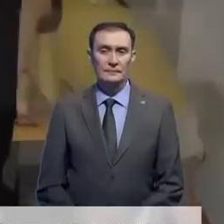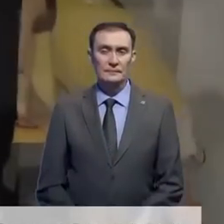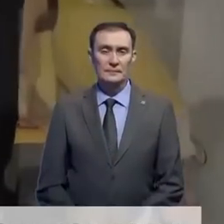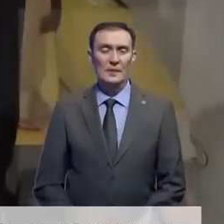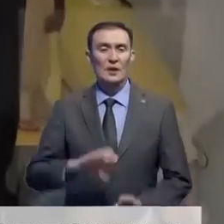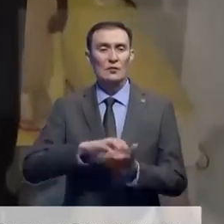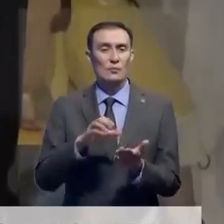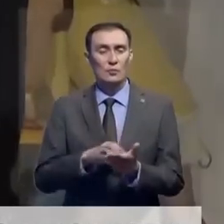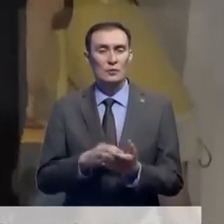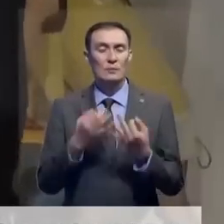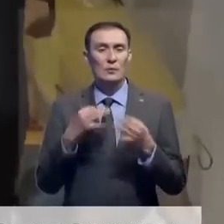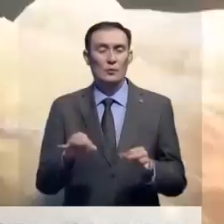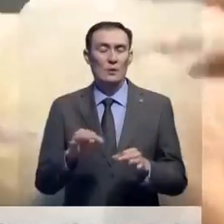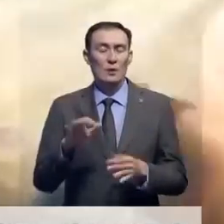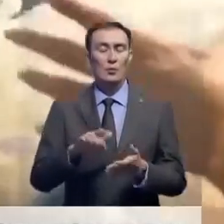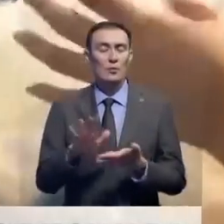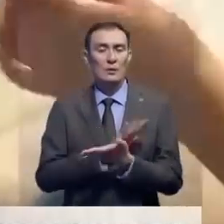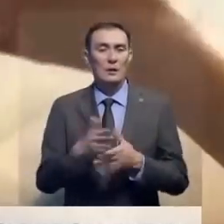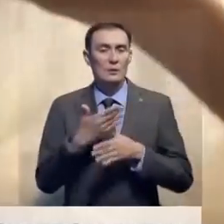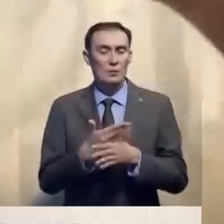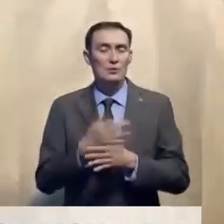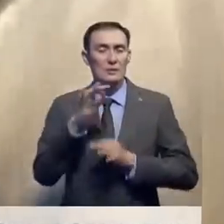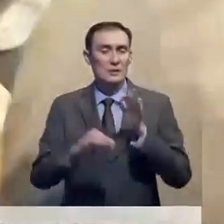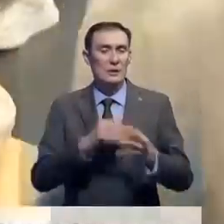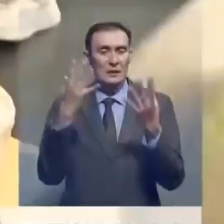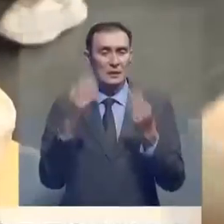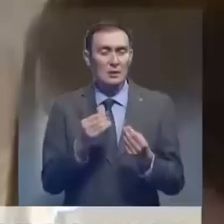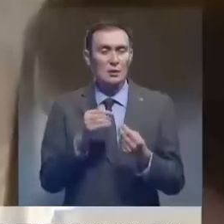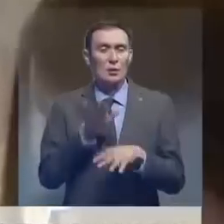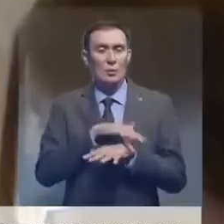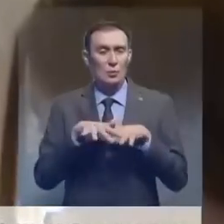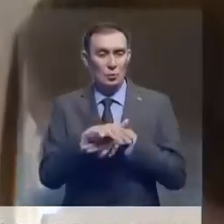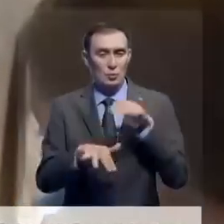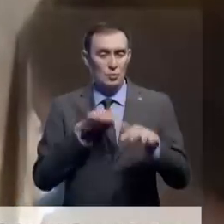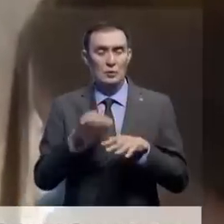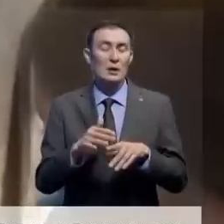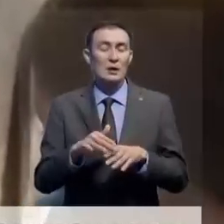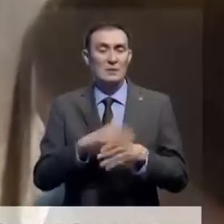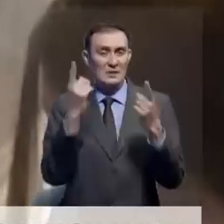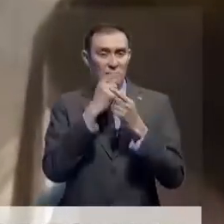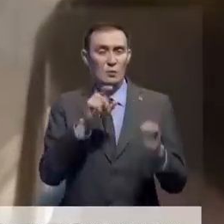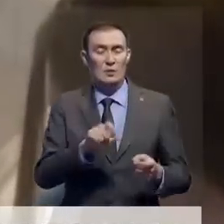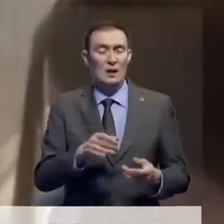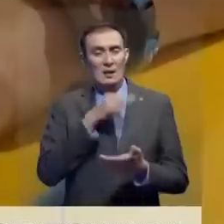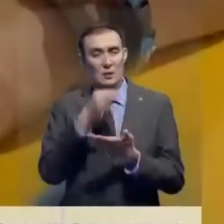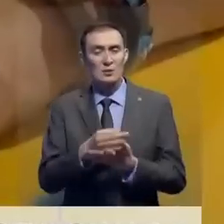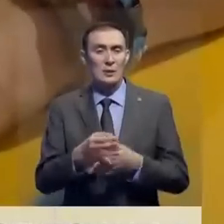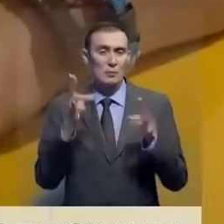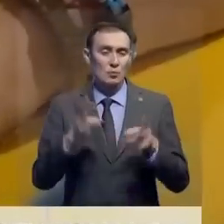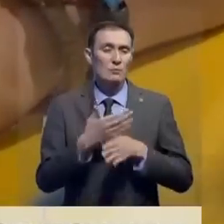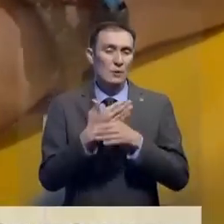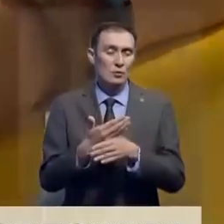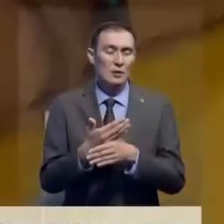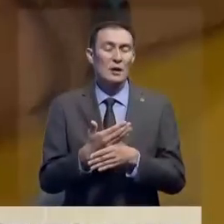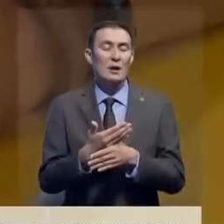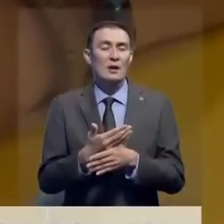в пунктах приема гуманитарной помощи Алматы весь день идет поток людей общественный фонд хамхор шариты призывает горожан откликнуться На беду и помочь